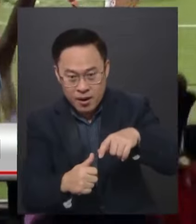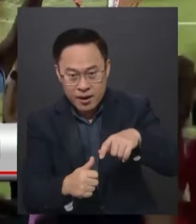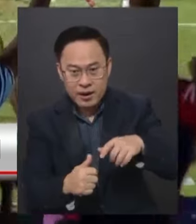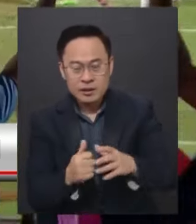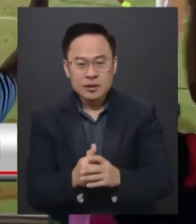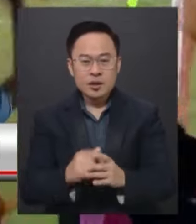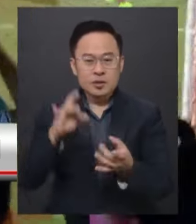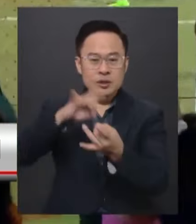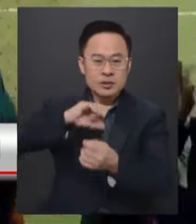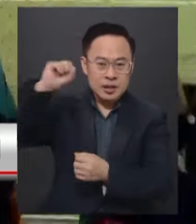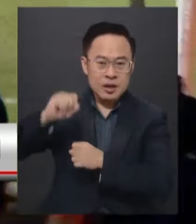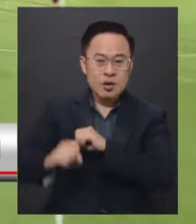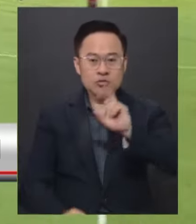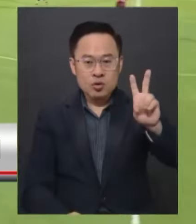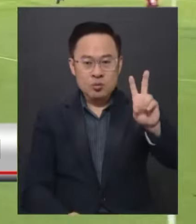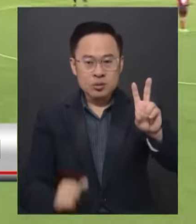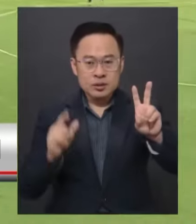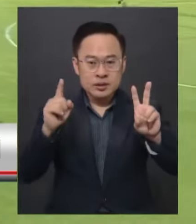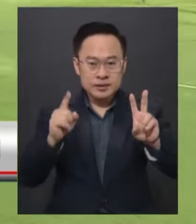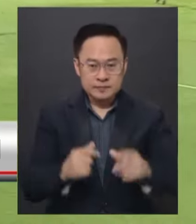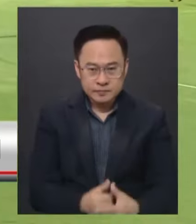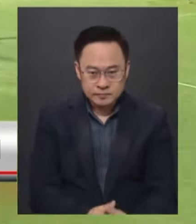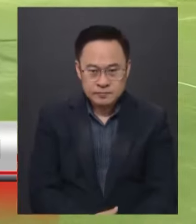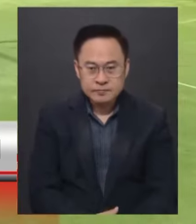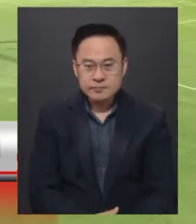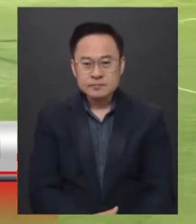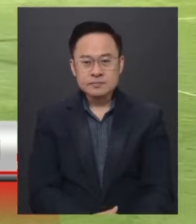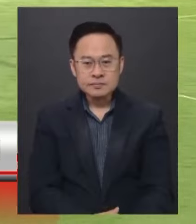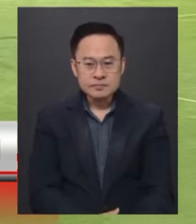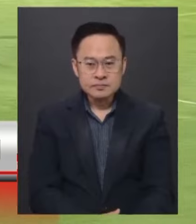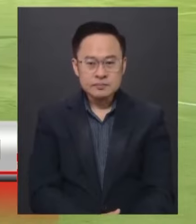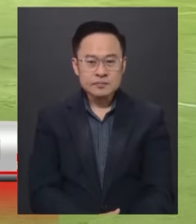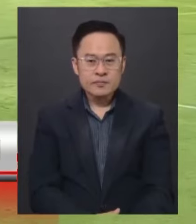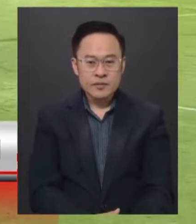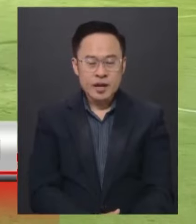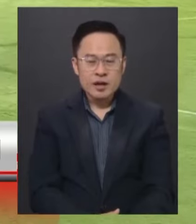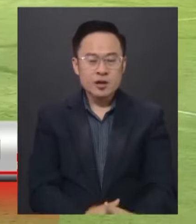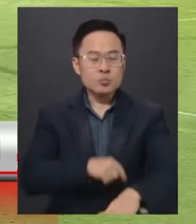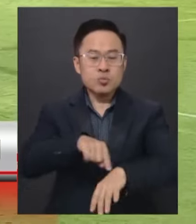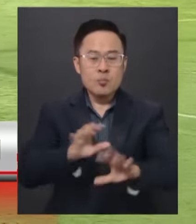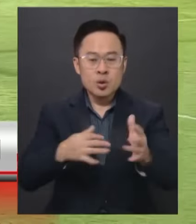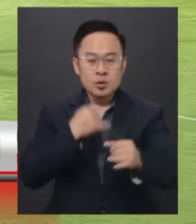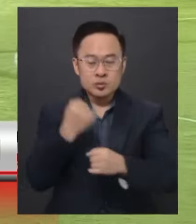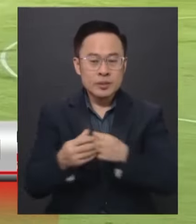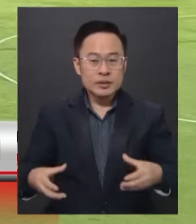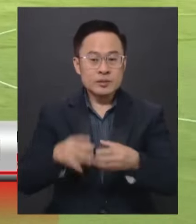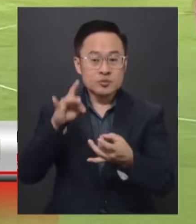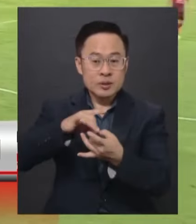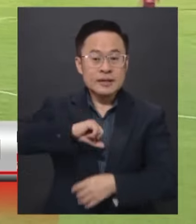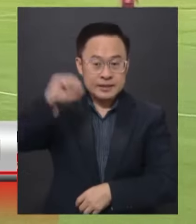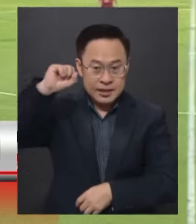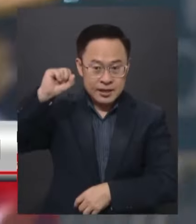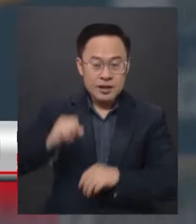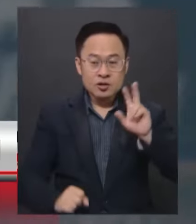างจักรพลผลมานะที่เนี่ยยกด้วยซ้ายแล้วก็ยิงเข้าไปในกรอบเขตโทษค่ะจากนั้นก็ทำให้จบเกมค่ะสุโขทัย FC แซงชนะสิ